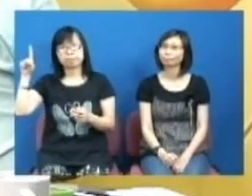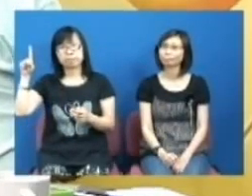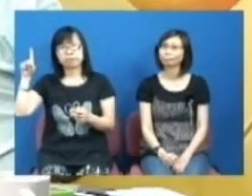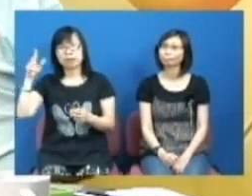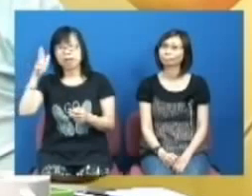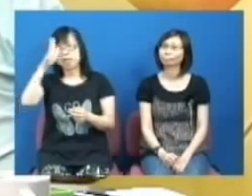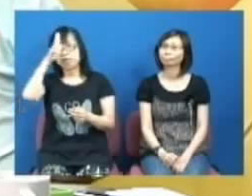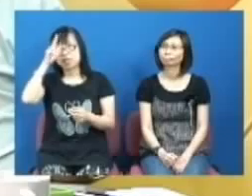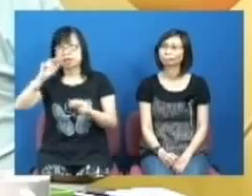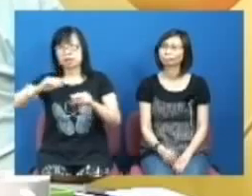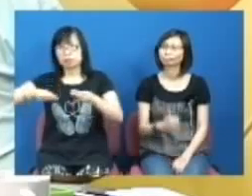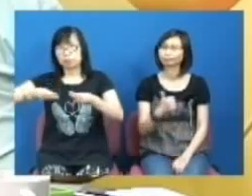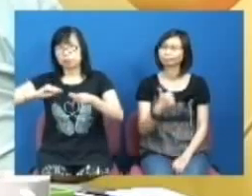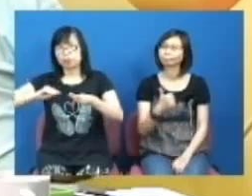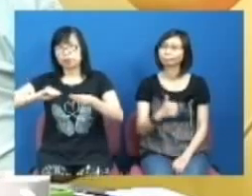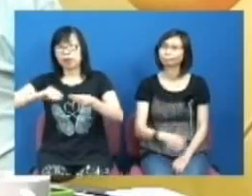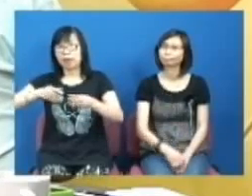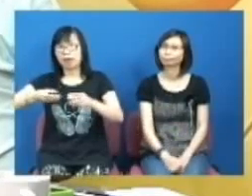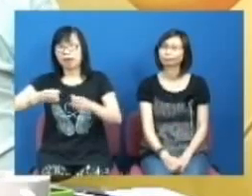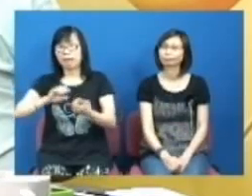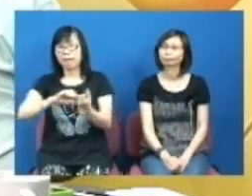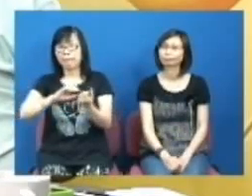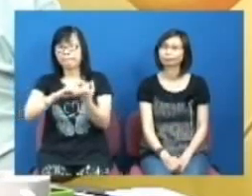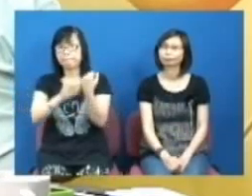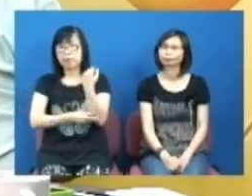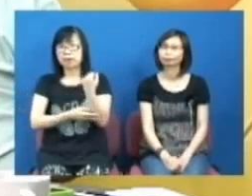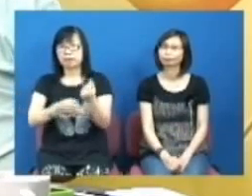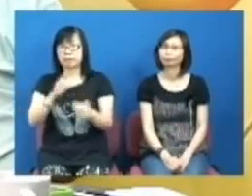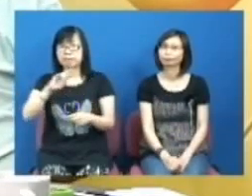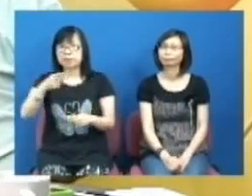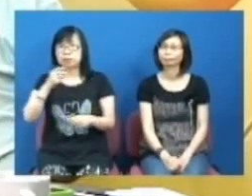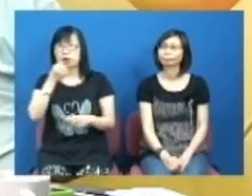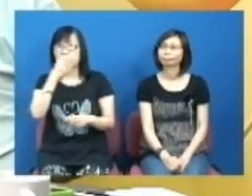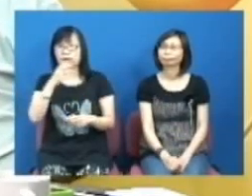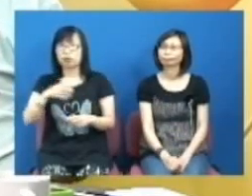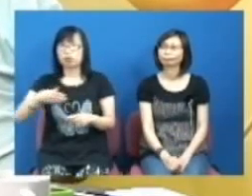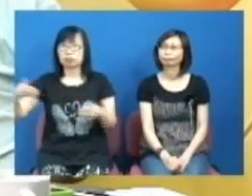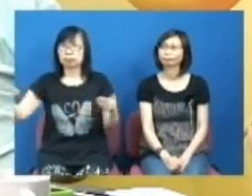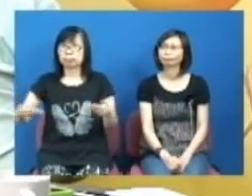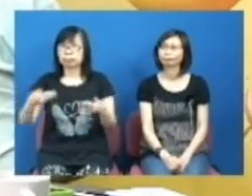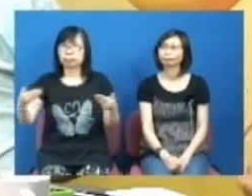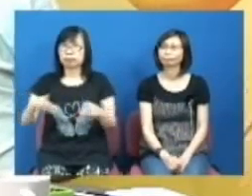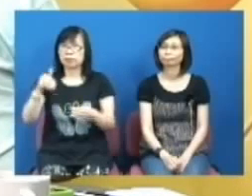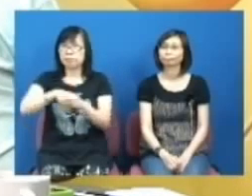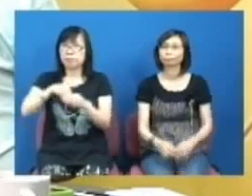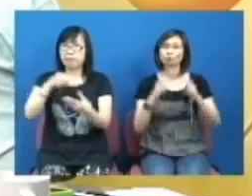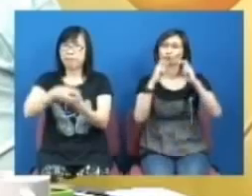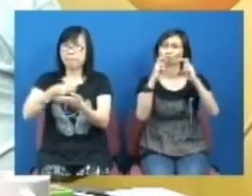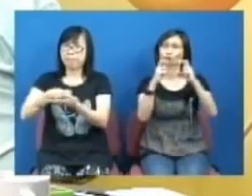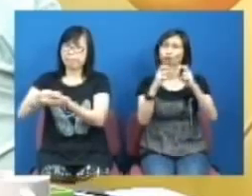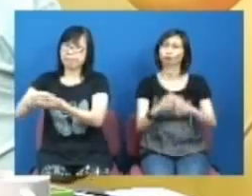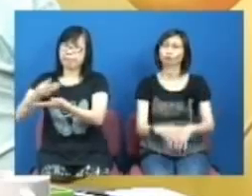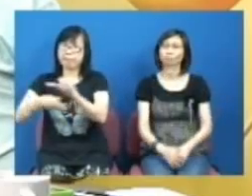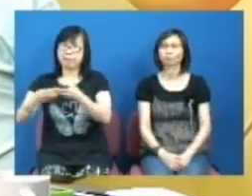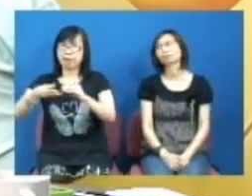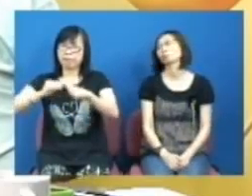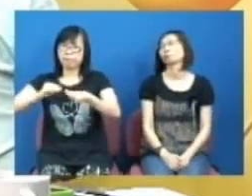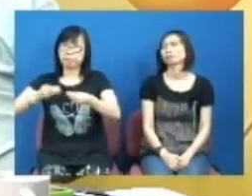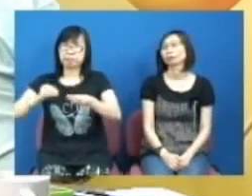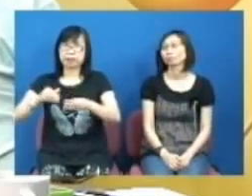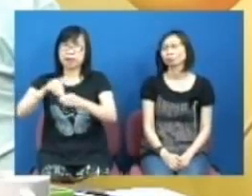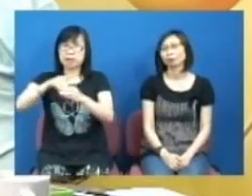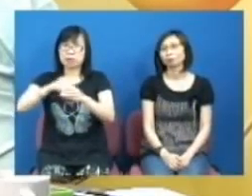證券大法啦，使香港成為進一步炒賣場啦， 地鐵啦， 啊地鐵啦，地鐵